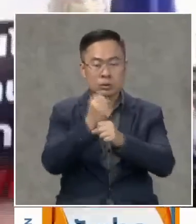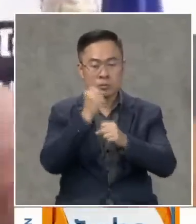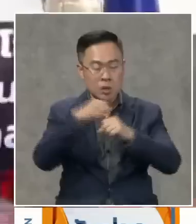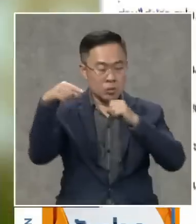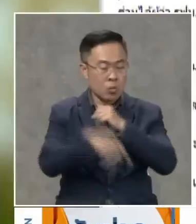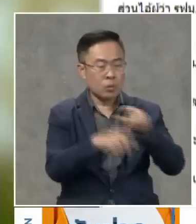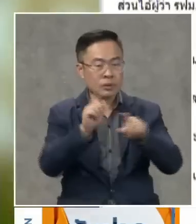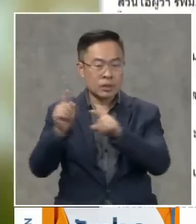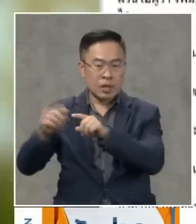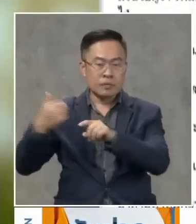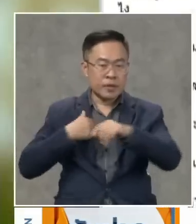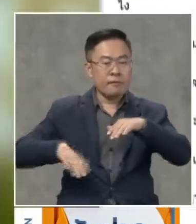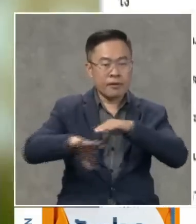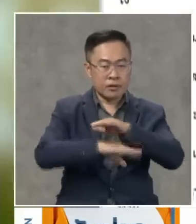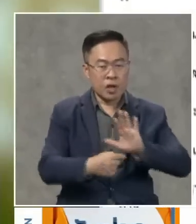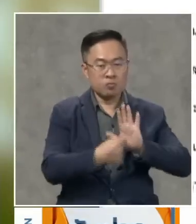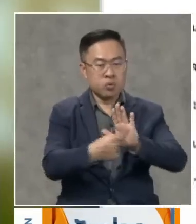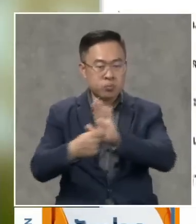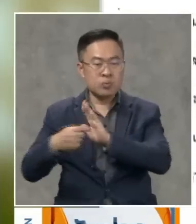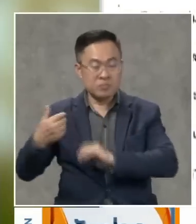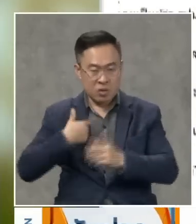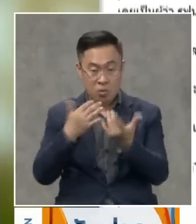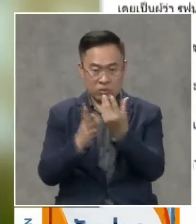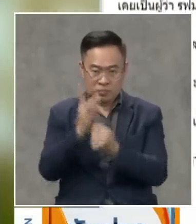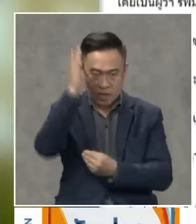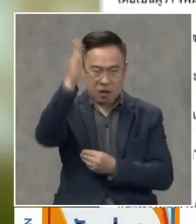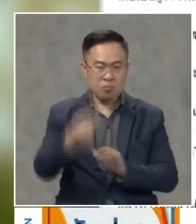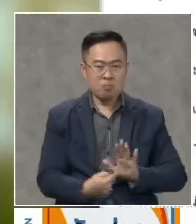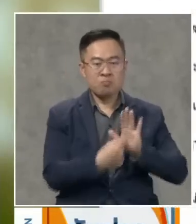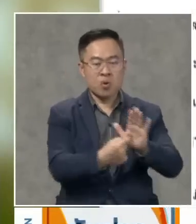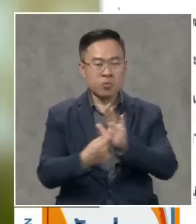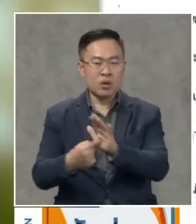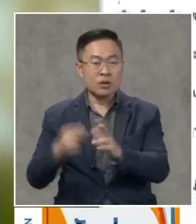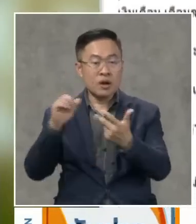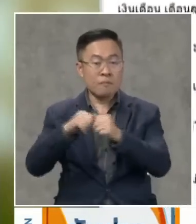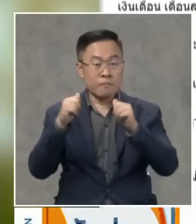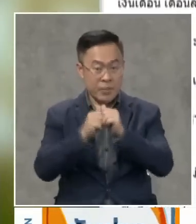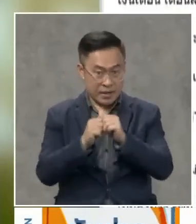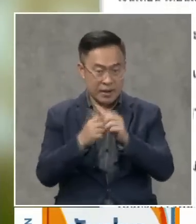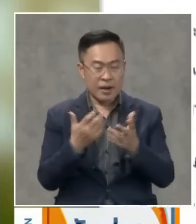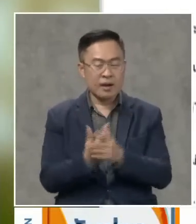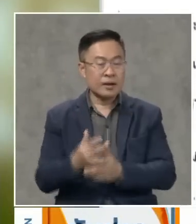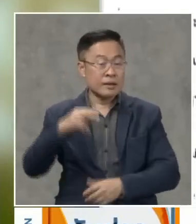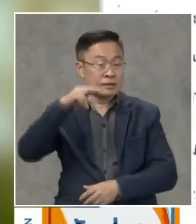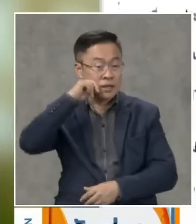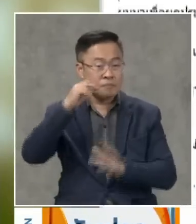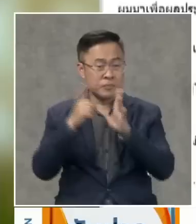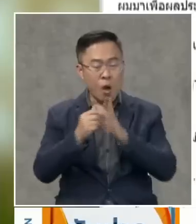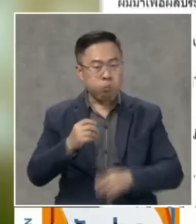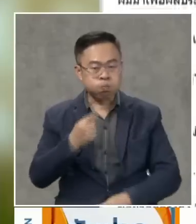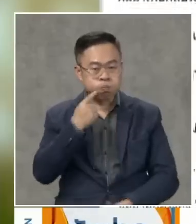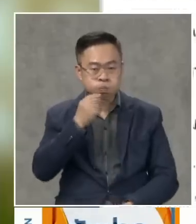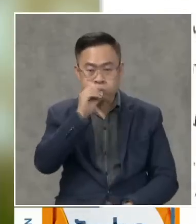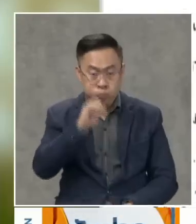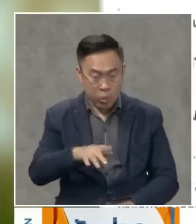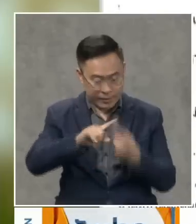หลักฐานเพิ่มเติมที่จะเอาออกมาแฉในสัปดาห์หน้าในเรื่องเกี่ยวกับเขากระโดงกับน้ำยาบ้วนปากนะคะนอกจากนี้เนี่ย